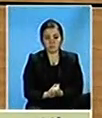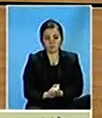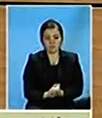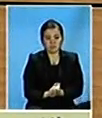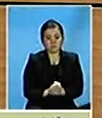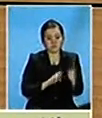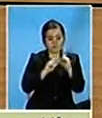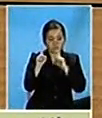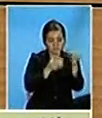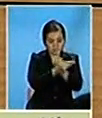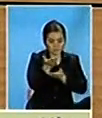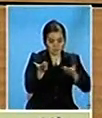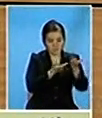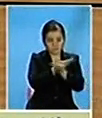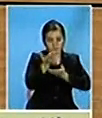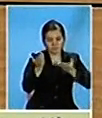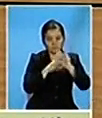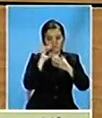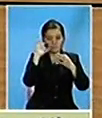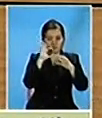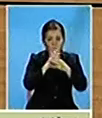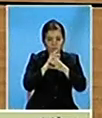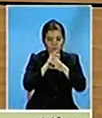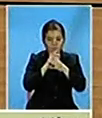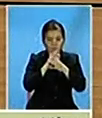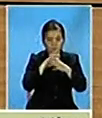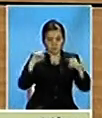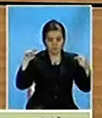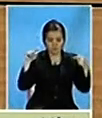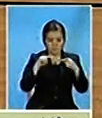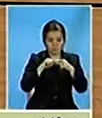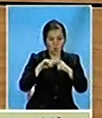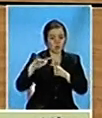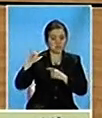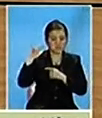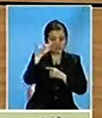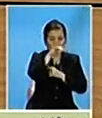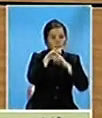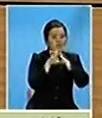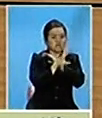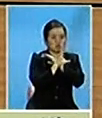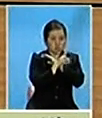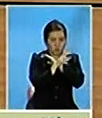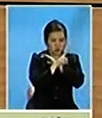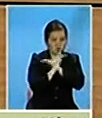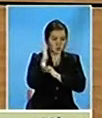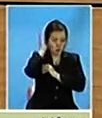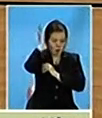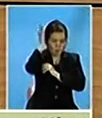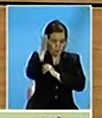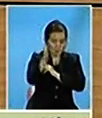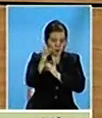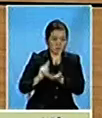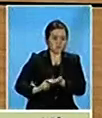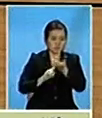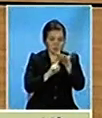ร่วมให้ข้อคิดเห็นในเรื่องการอนุญาตใช้สนามบินอู่ตะเภาในโอกาสข้างหน้าต่อประธานผ่าน